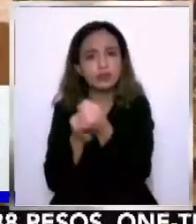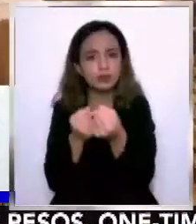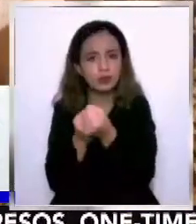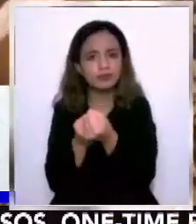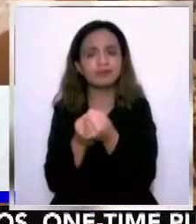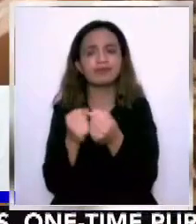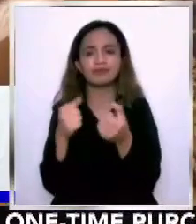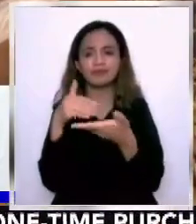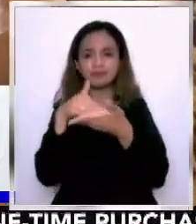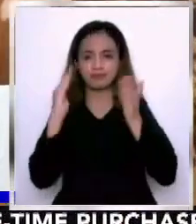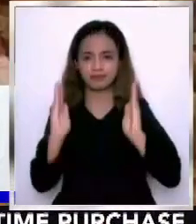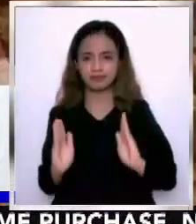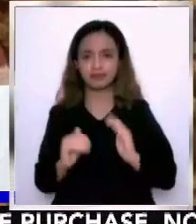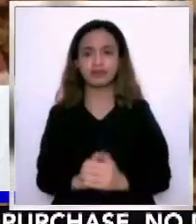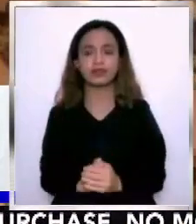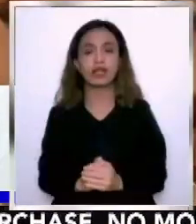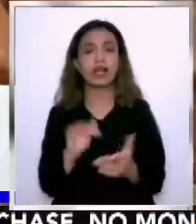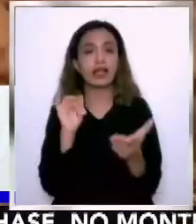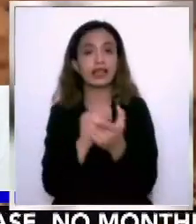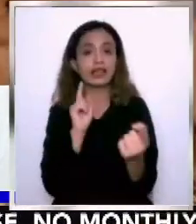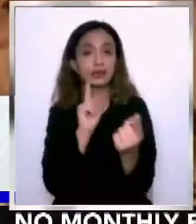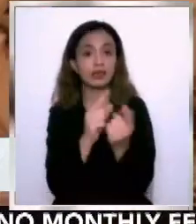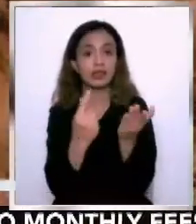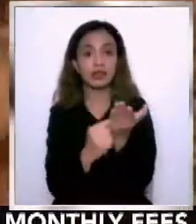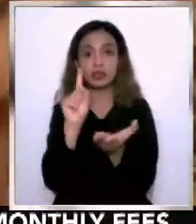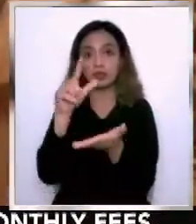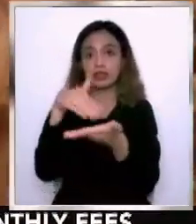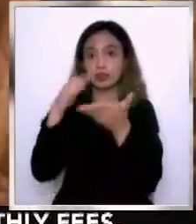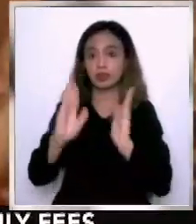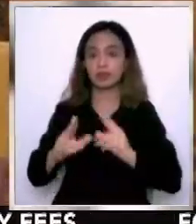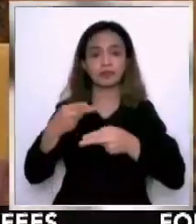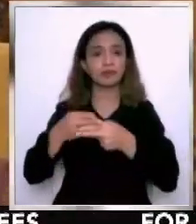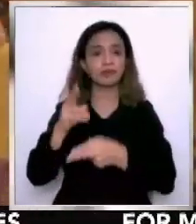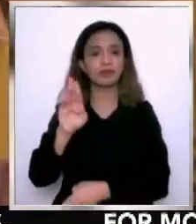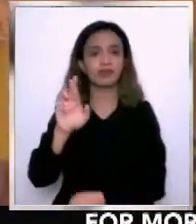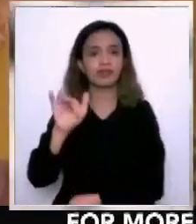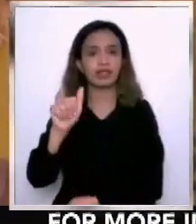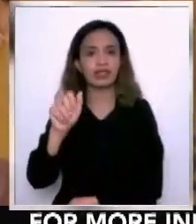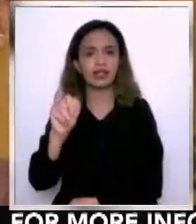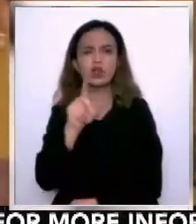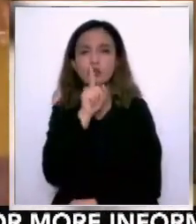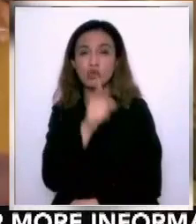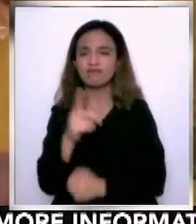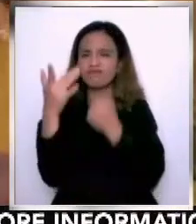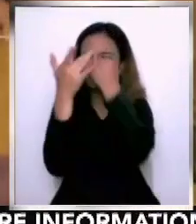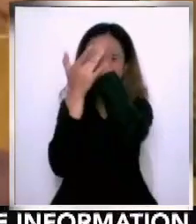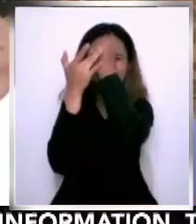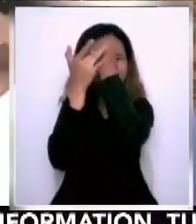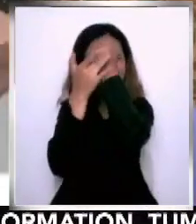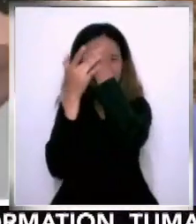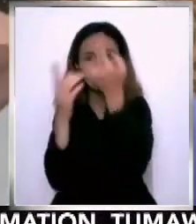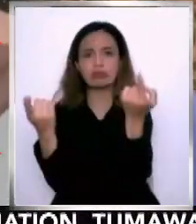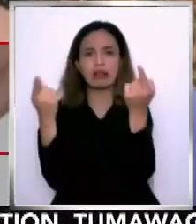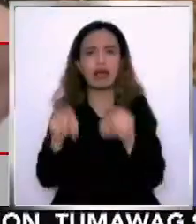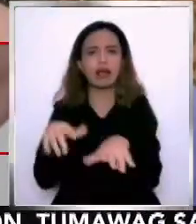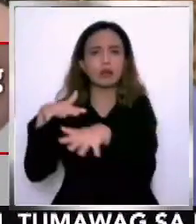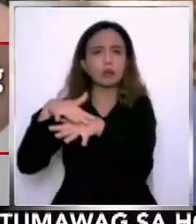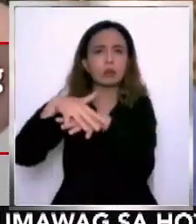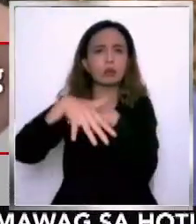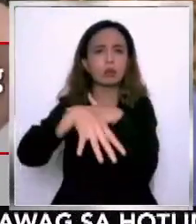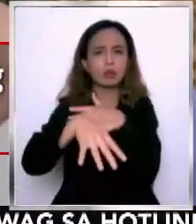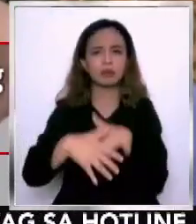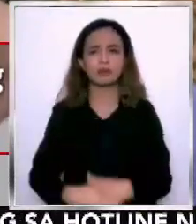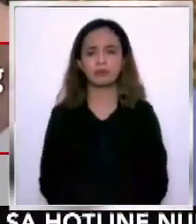nakilala namin ang grade 1 student na si Brian. Trauma ang dulot sa kanya ng landslide. Nagbuto sa